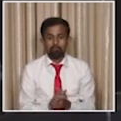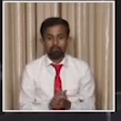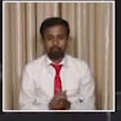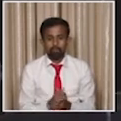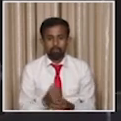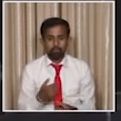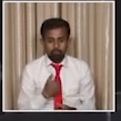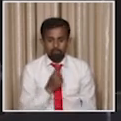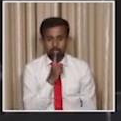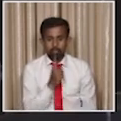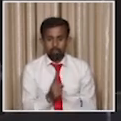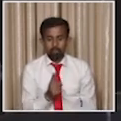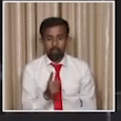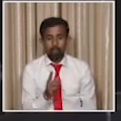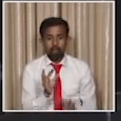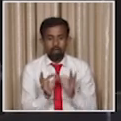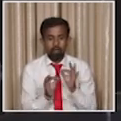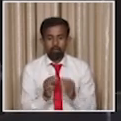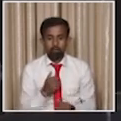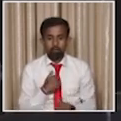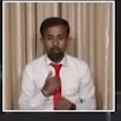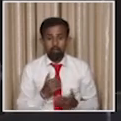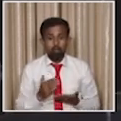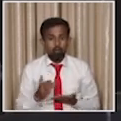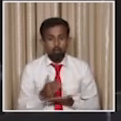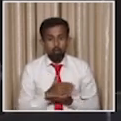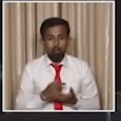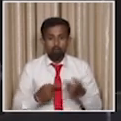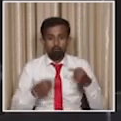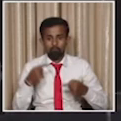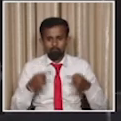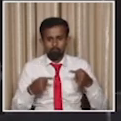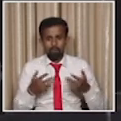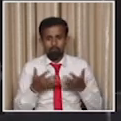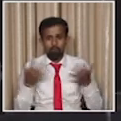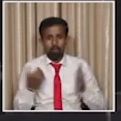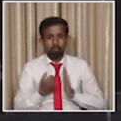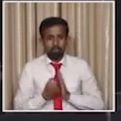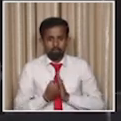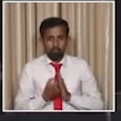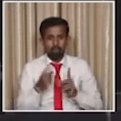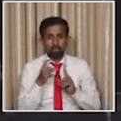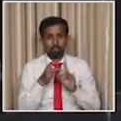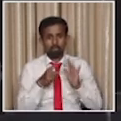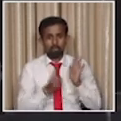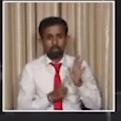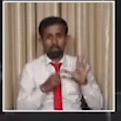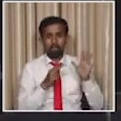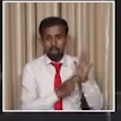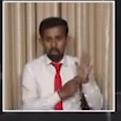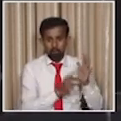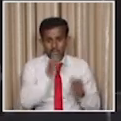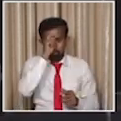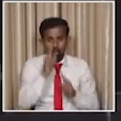මට මේ කියන්න ඕනේ එක කතාවක්. මං අද අත්ත වශයෙන්ම මේ මුළු විවාදයේම වැඩිපුරම ගරු කරේ ඩිලාන් පෙරරා මන්ත්‍රීතුමාගේ කතාවට.